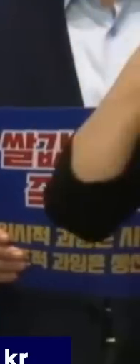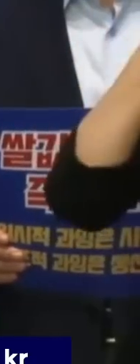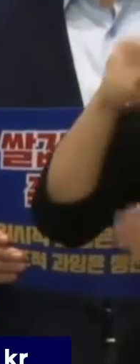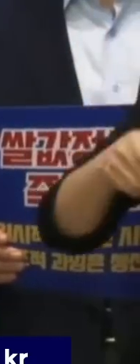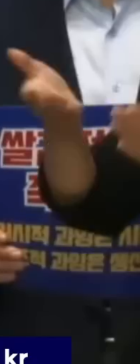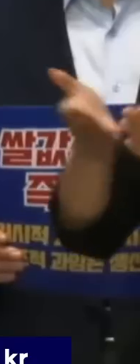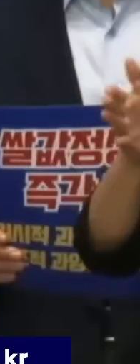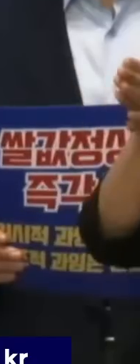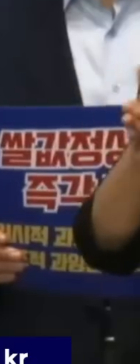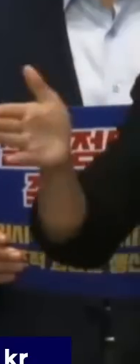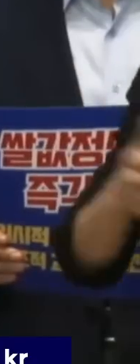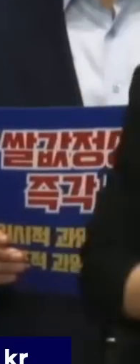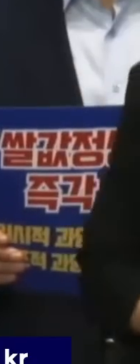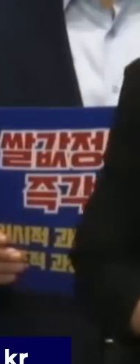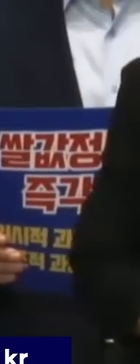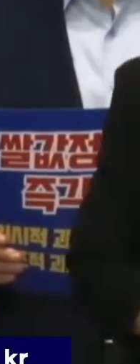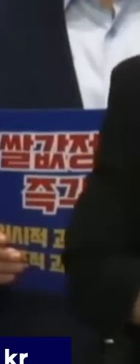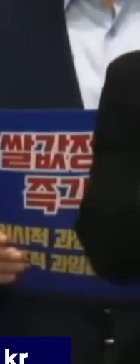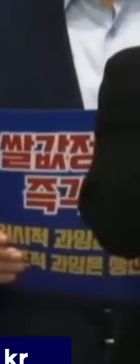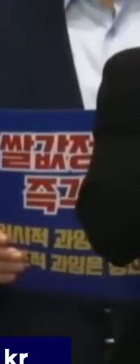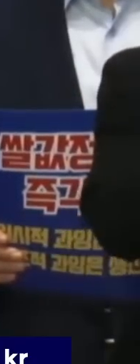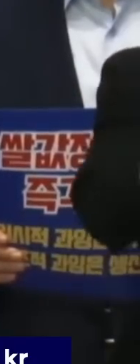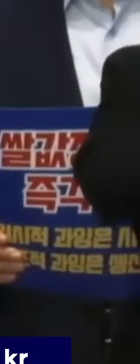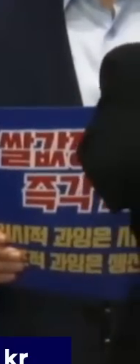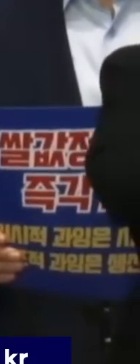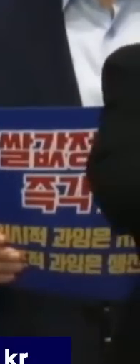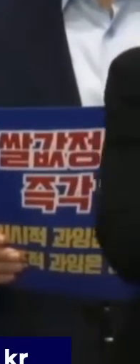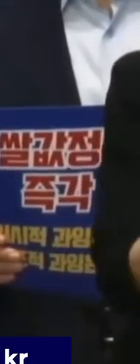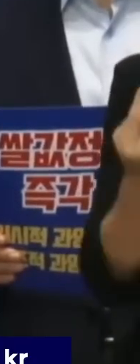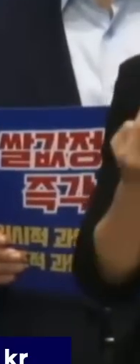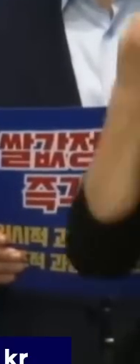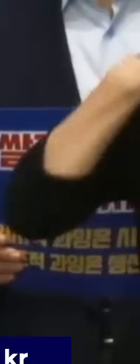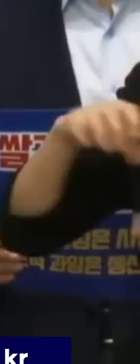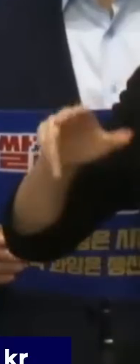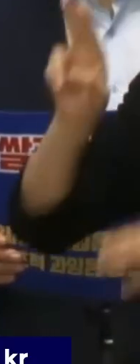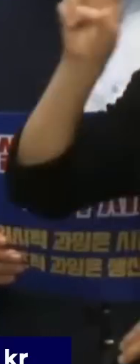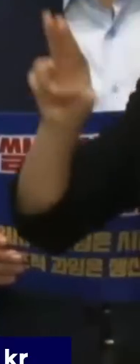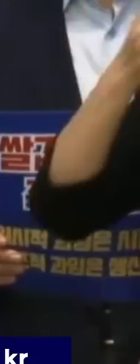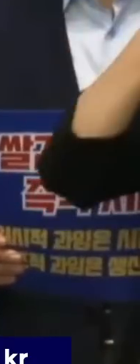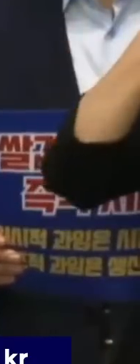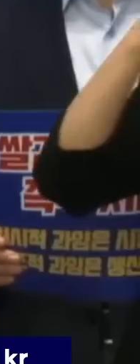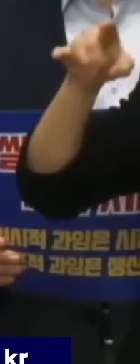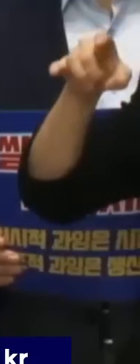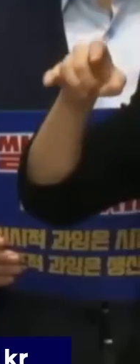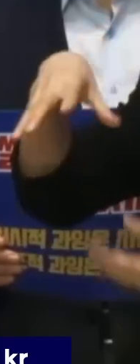대신 미국, 중국 등 주요 쌀 생산국별 쿼터에 따른 물량을 의무 수입하고